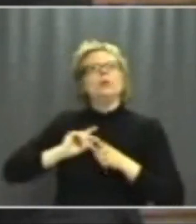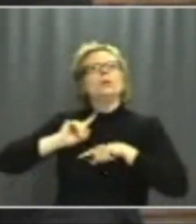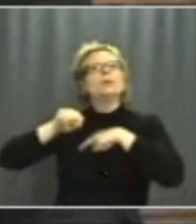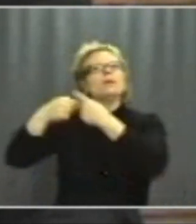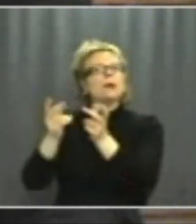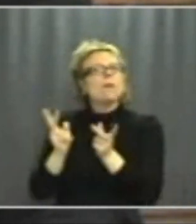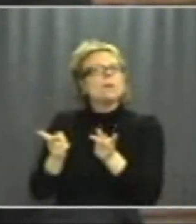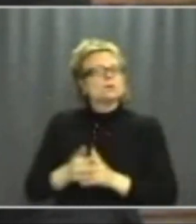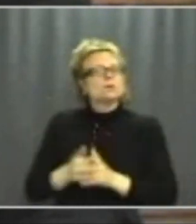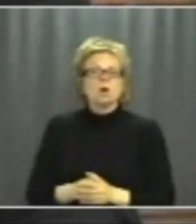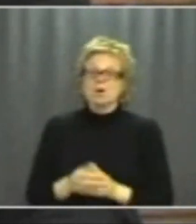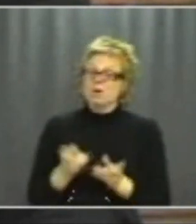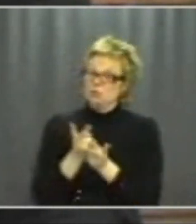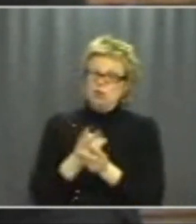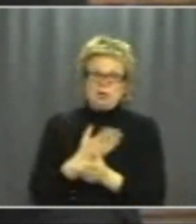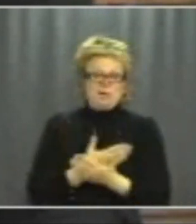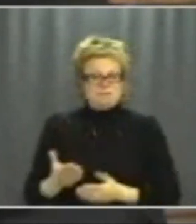Så att det inte är någon ensidig syn från min sida.